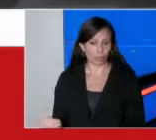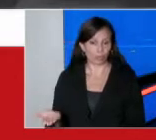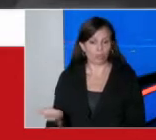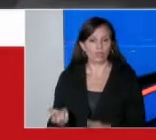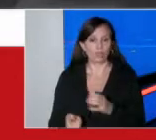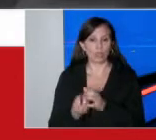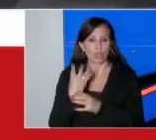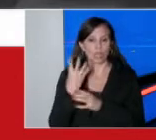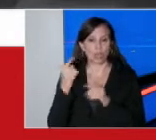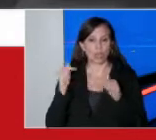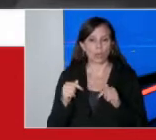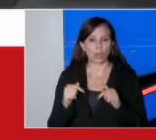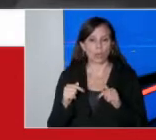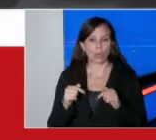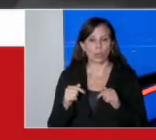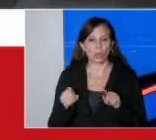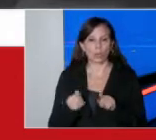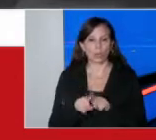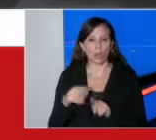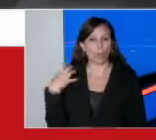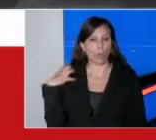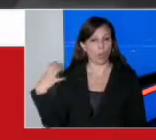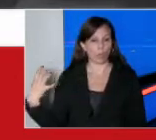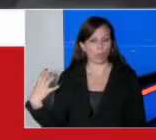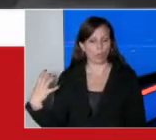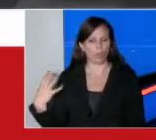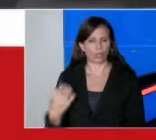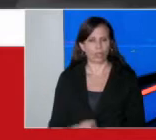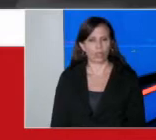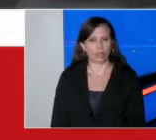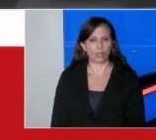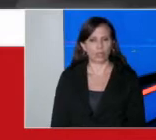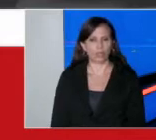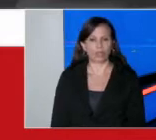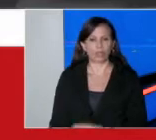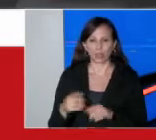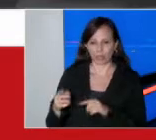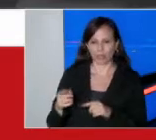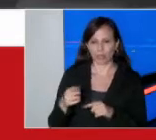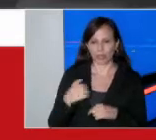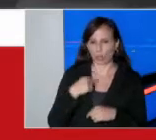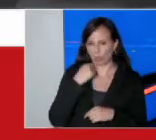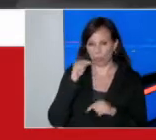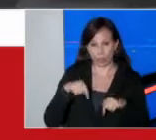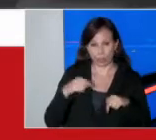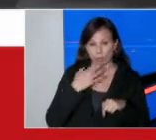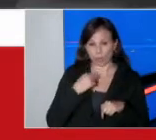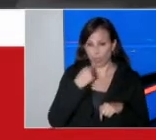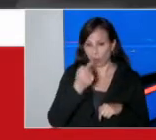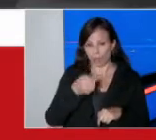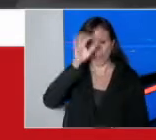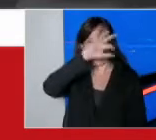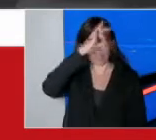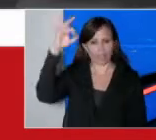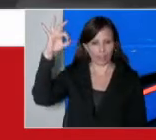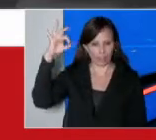כאן איזה סוג של אוליגרכיה, שאגב נמצאת בצורה מאוד משמעותית. אצלנו קוראים לזה אליטה, אלדד.